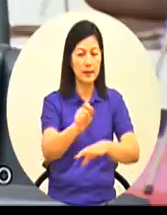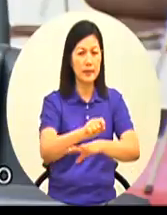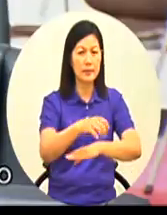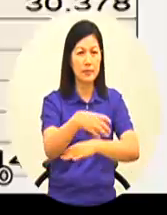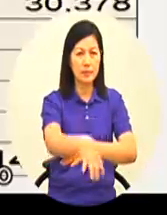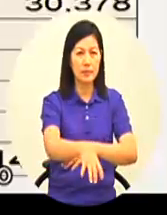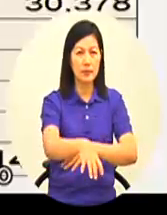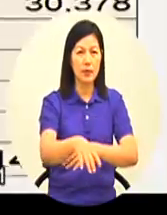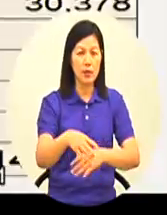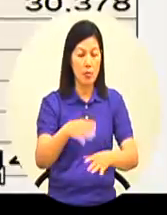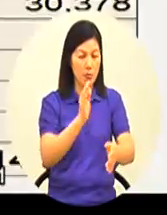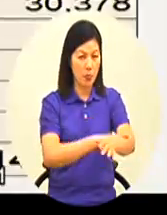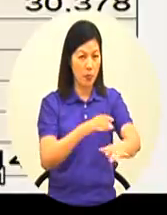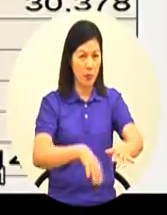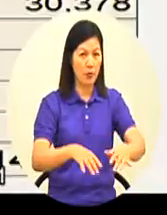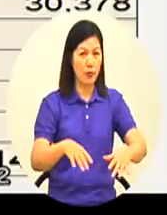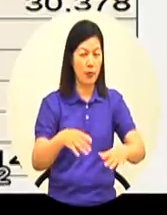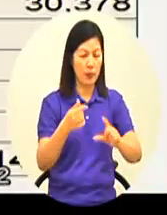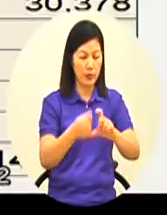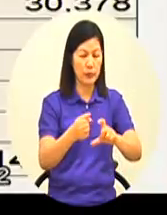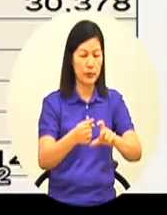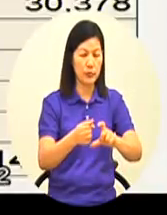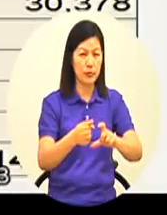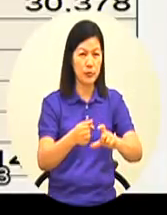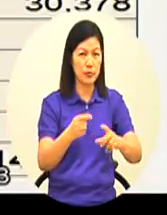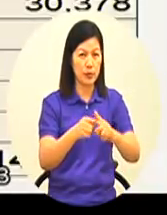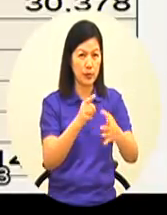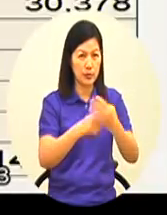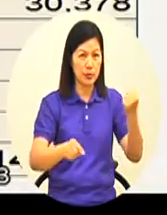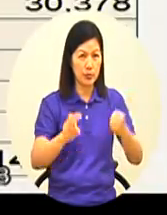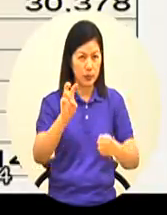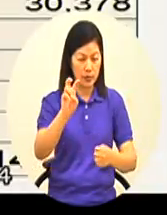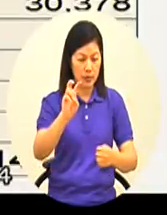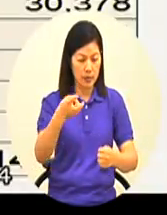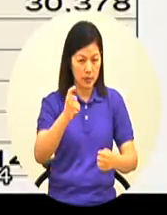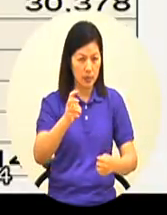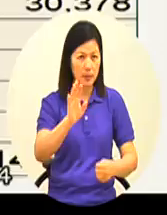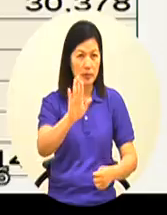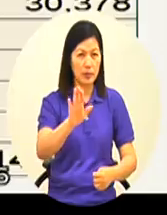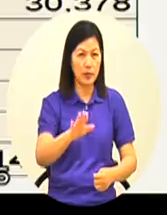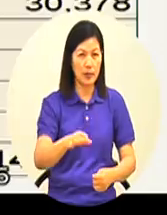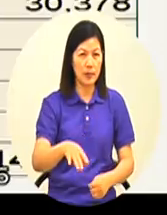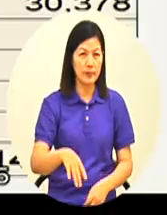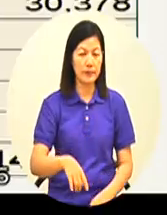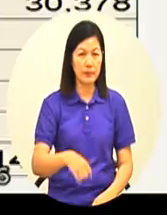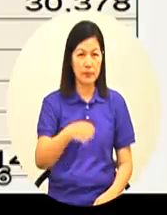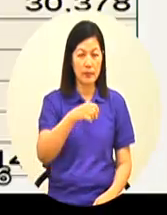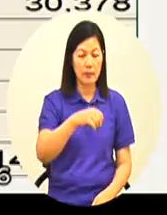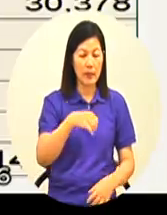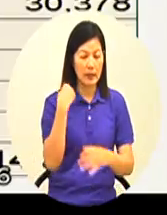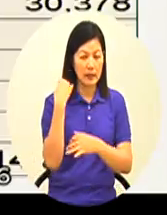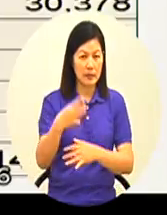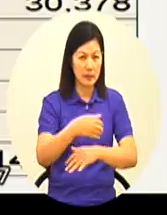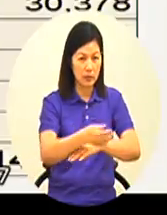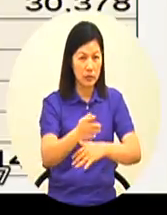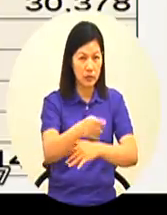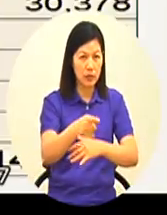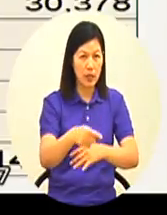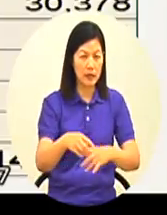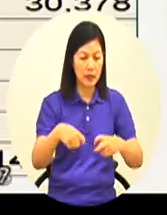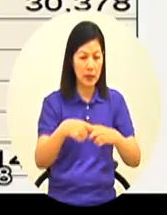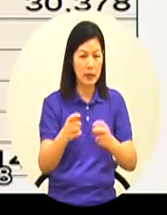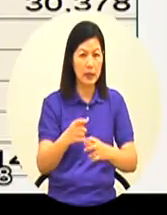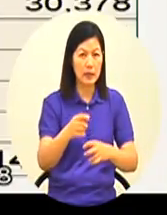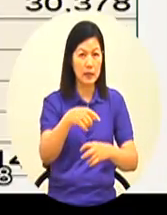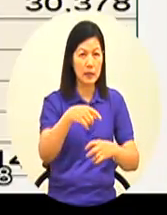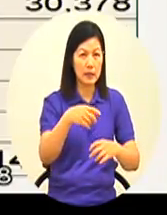在我们左营区的人口已经达到将近200,000人口。那在新庄地区的新下里、新上里、新中里、新光里、